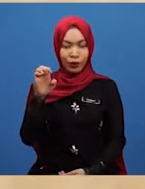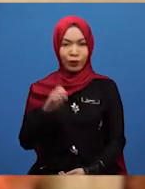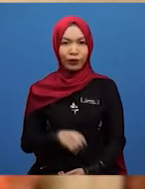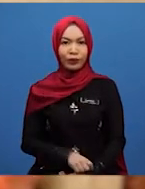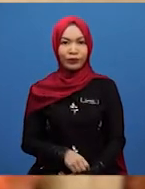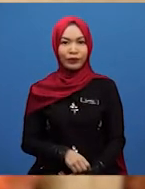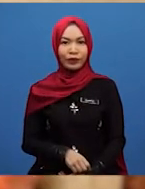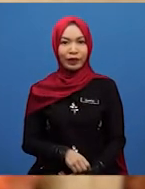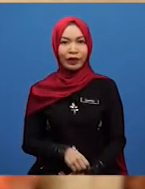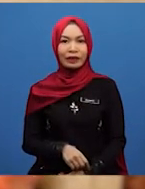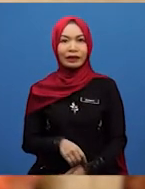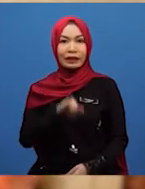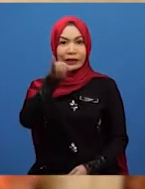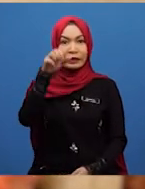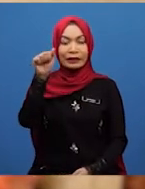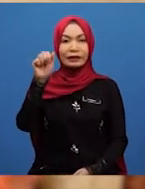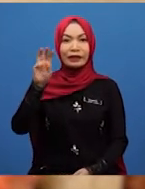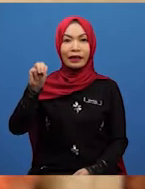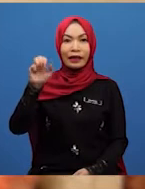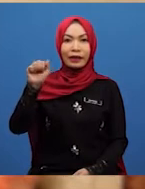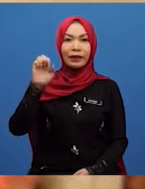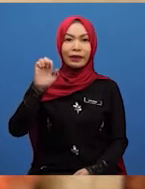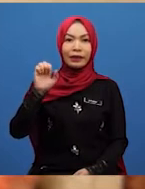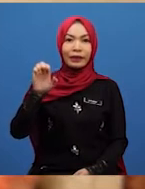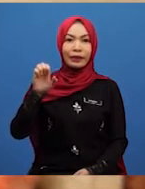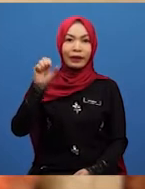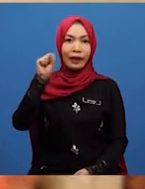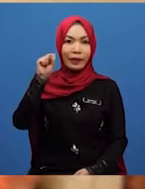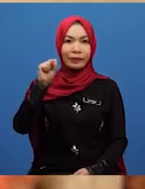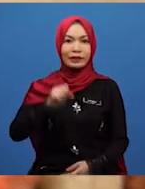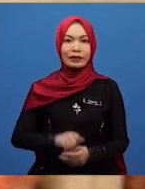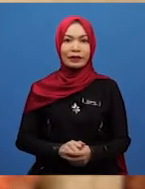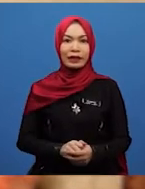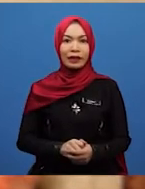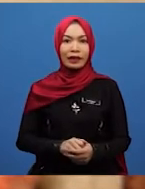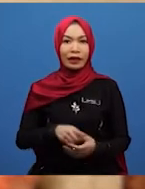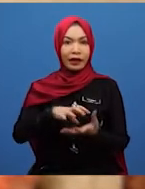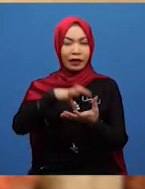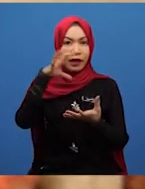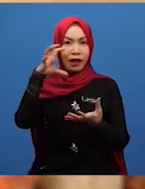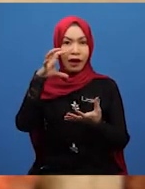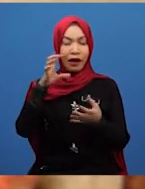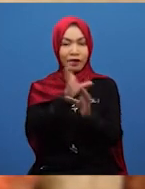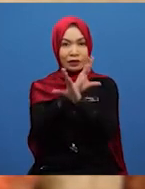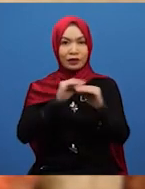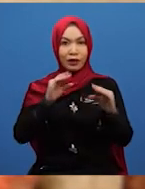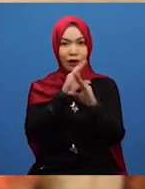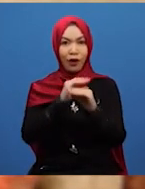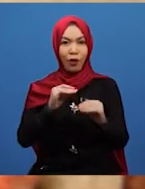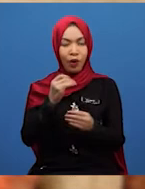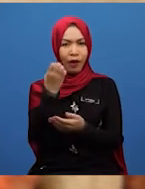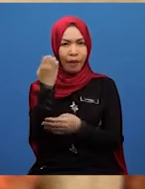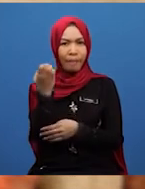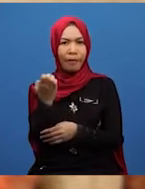Brooke. Kekayaan Sarawak, terutamanya sagu, antimoni, emas, menarik perhatian